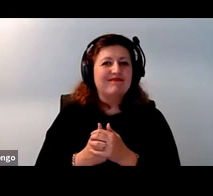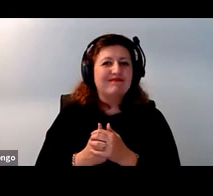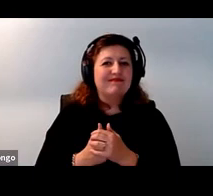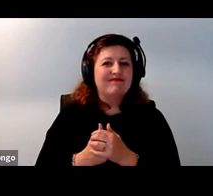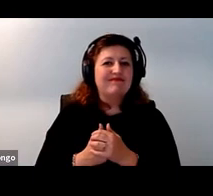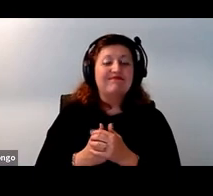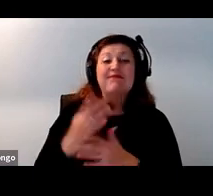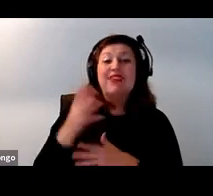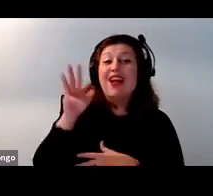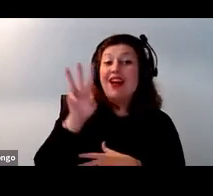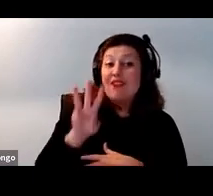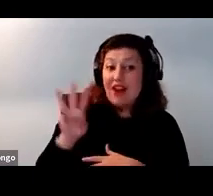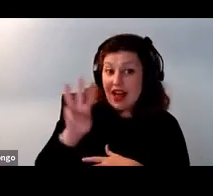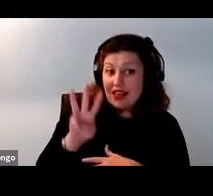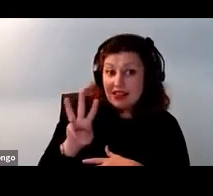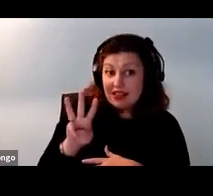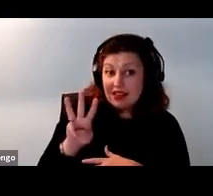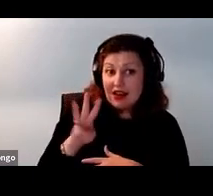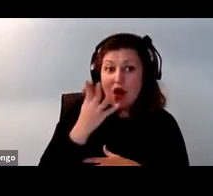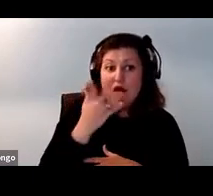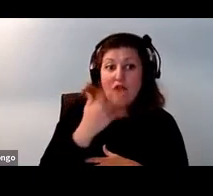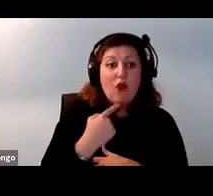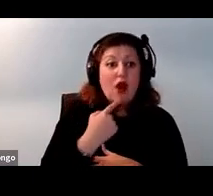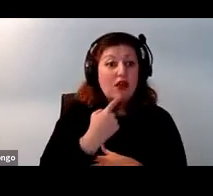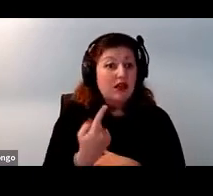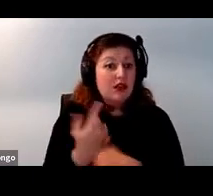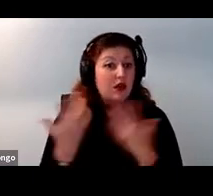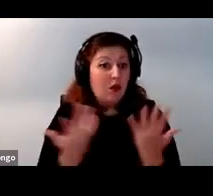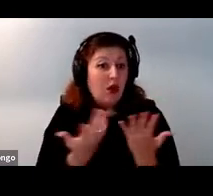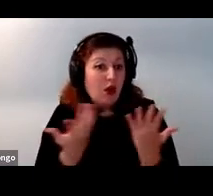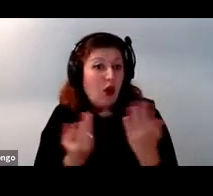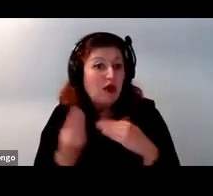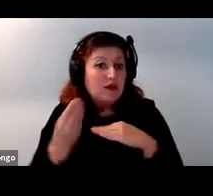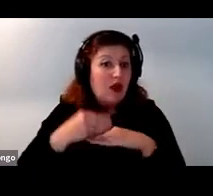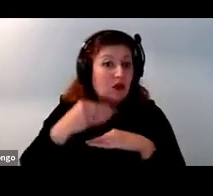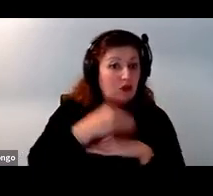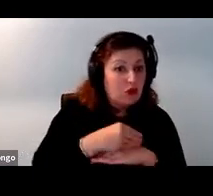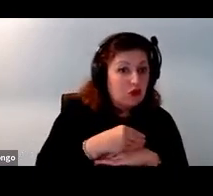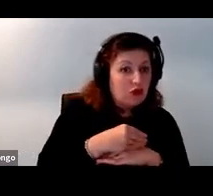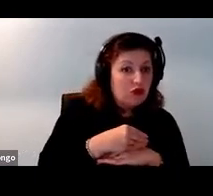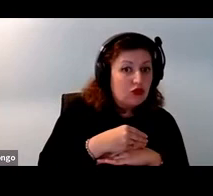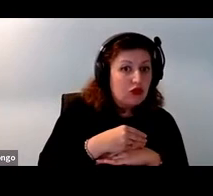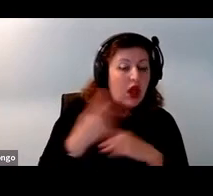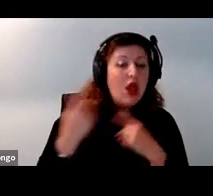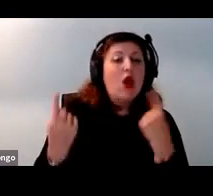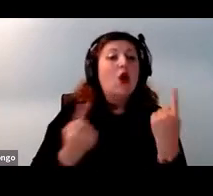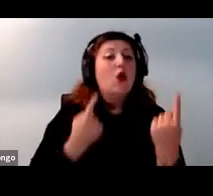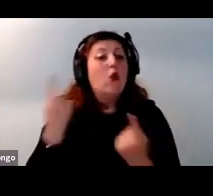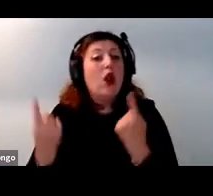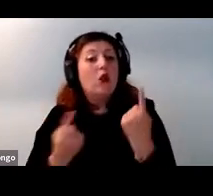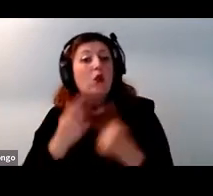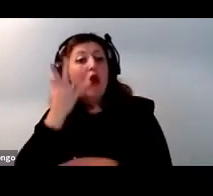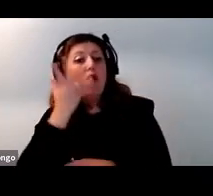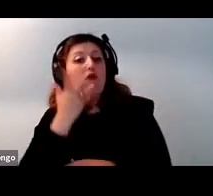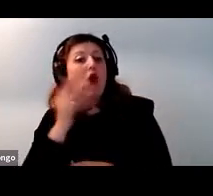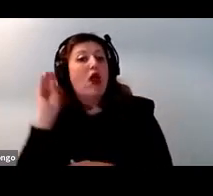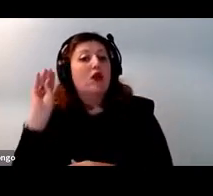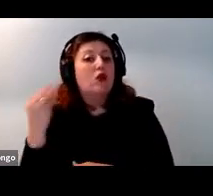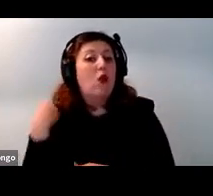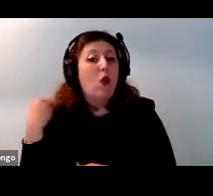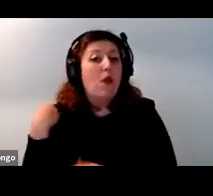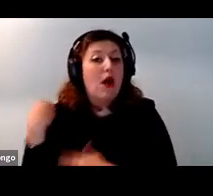a Walter se vuole aggiungere qualcosa. Intanto, se qualcun altro ha anche delle